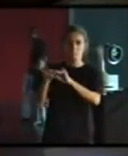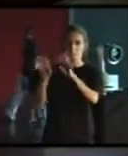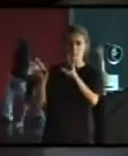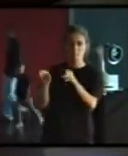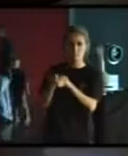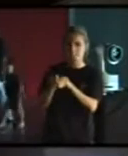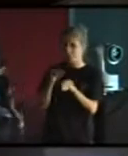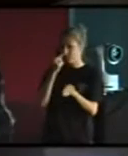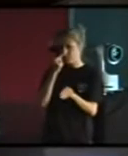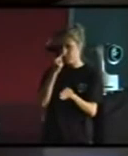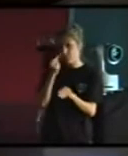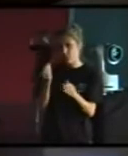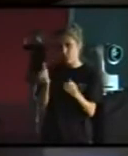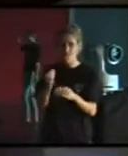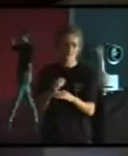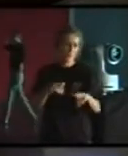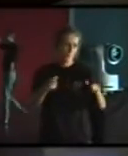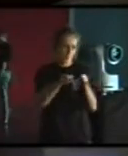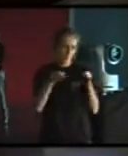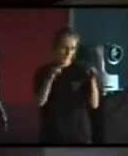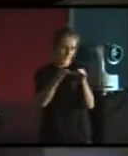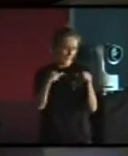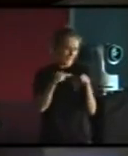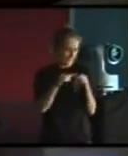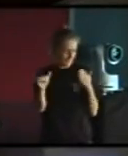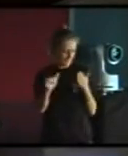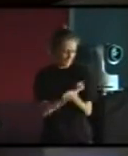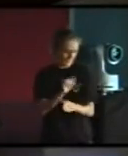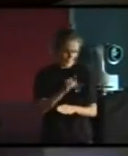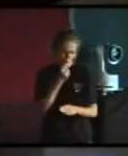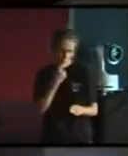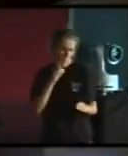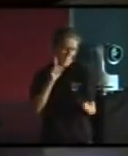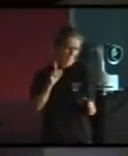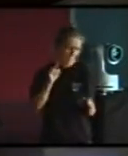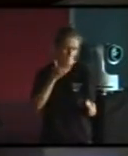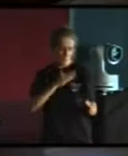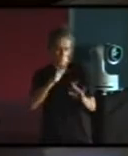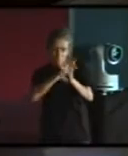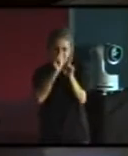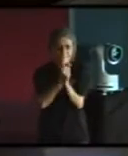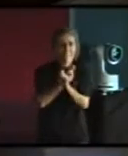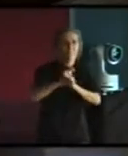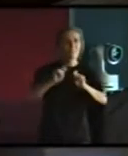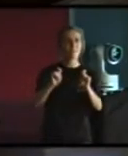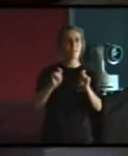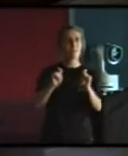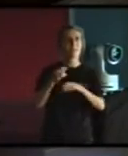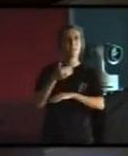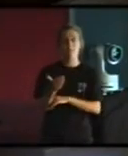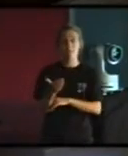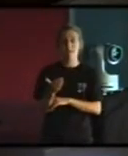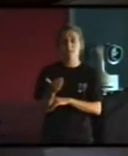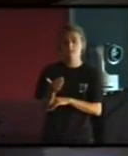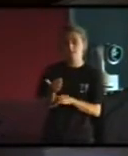ne sentaient pas nécessaire de démolir cette salle, de l'abîmer. Il y avait une certaine forme de respect et, en gros, un constat de